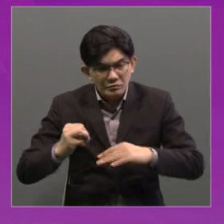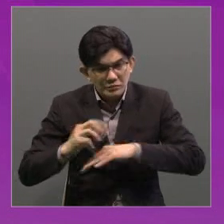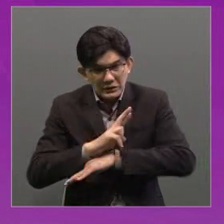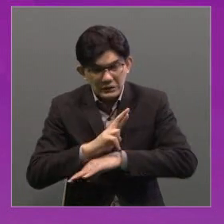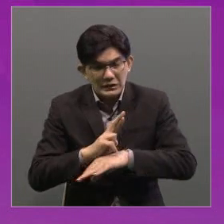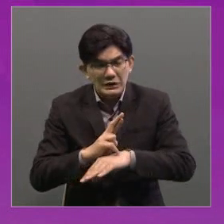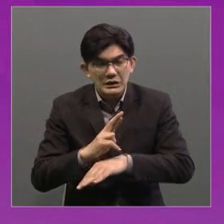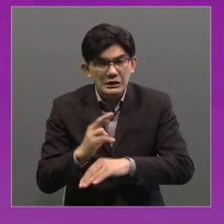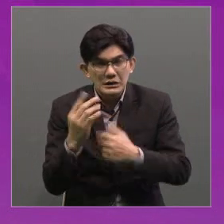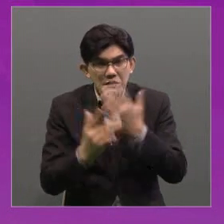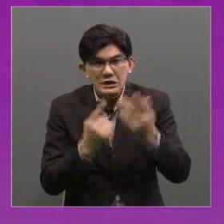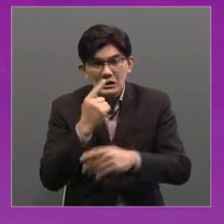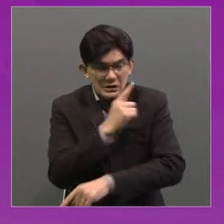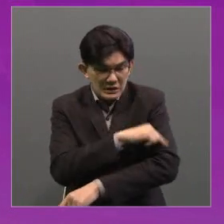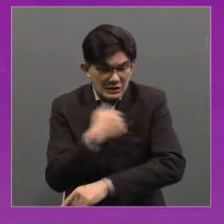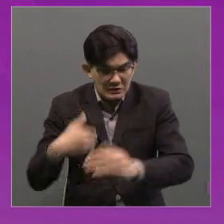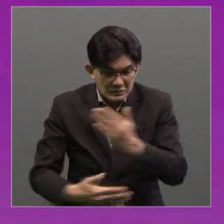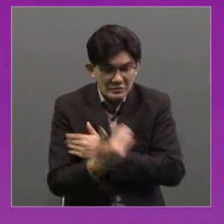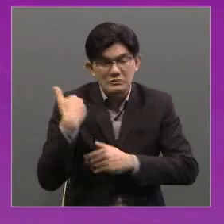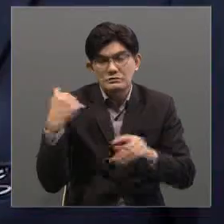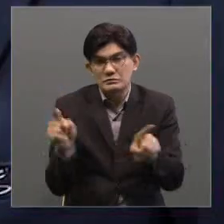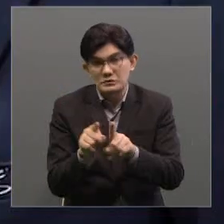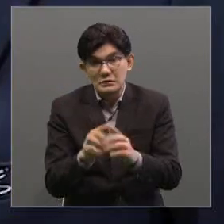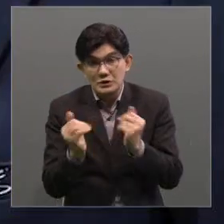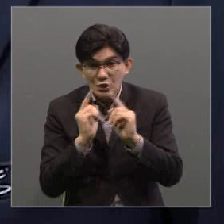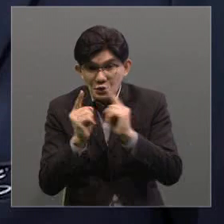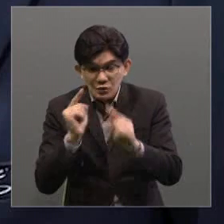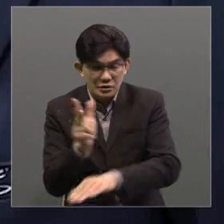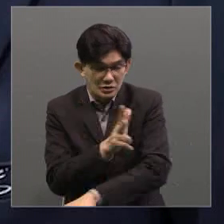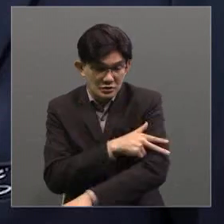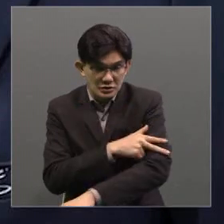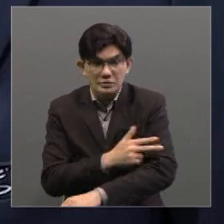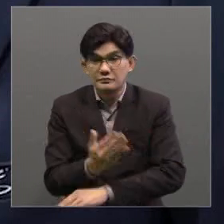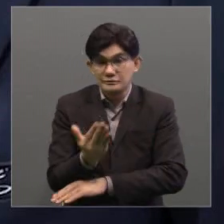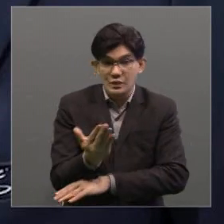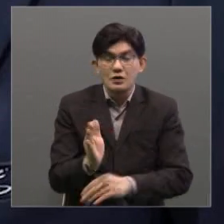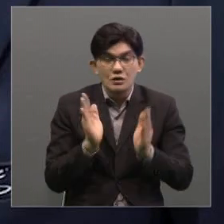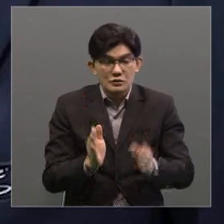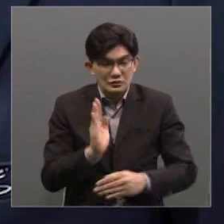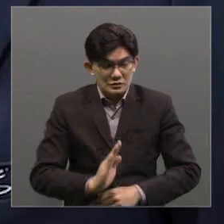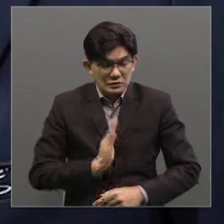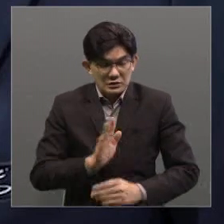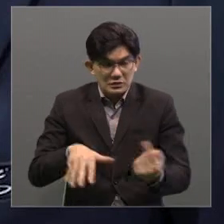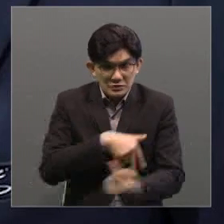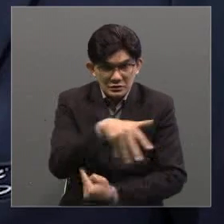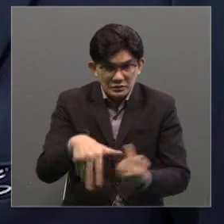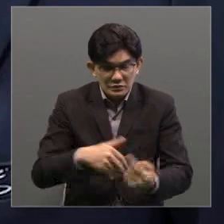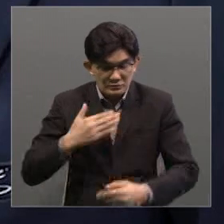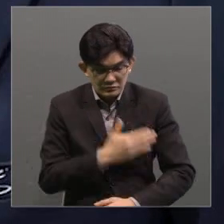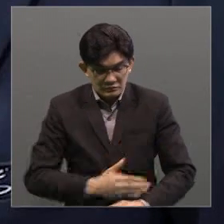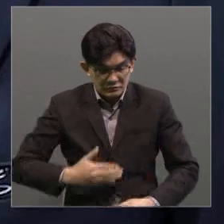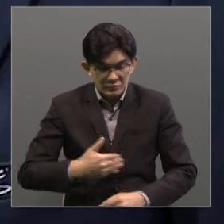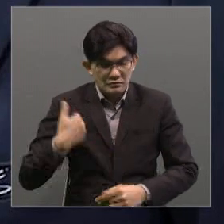ครับวันนี้ทีมข่าว nbt2hdของเราได้พูดคุยกับด็อกเตอร์สนธิคชวัฒน์ผู้ทรงคุณวุฒิด้านสิ่งแวดล้อมและสุขภาพ